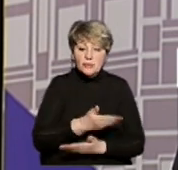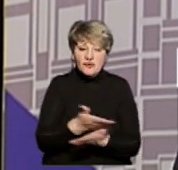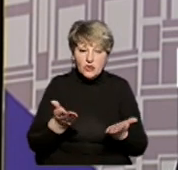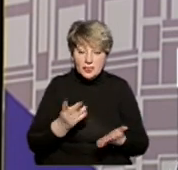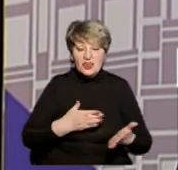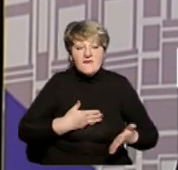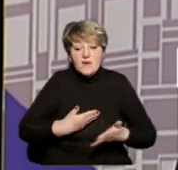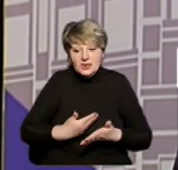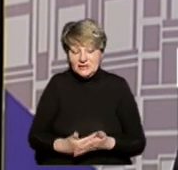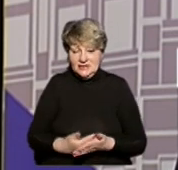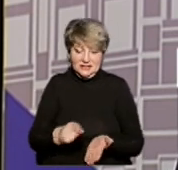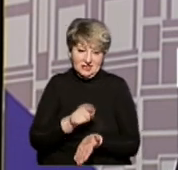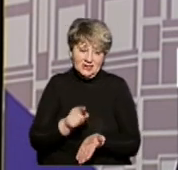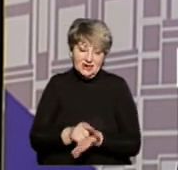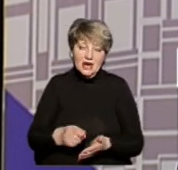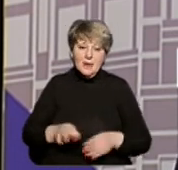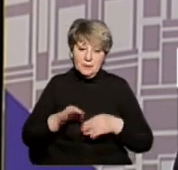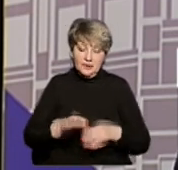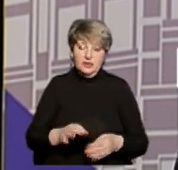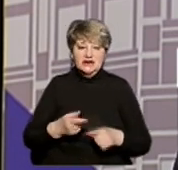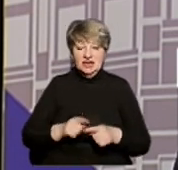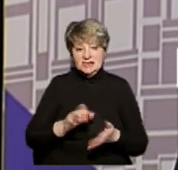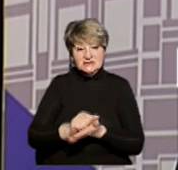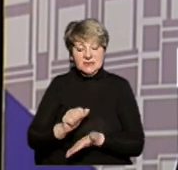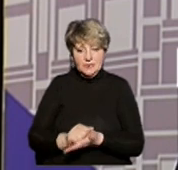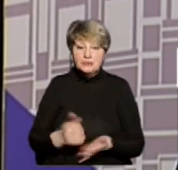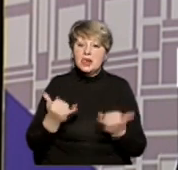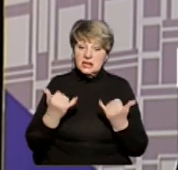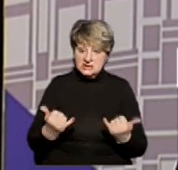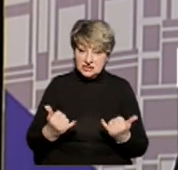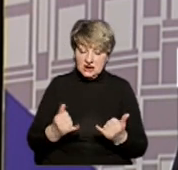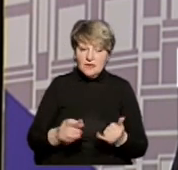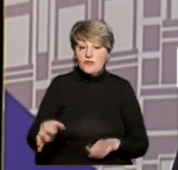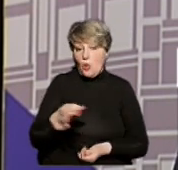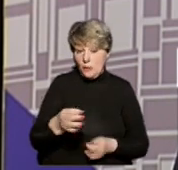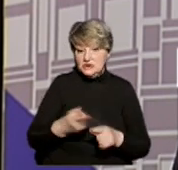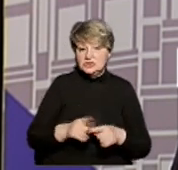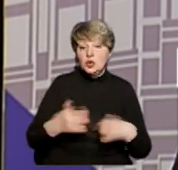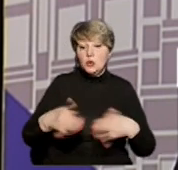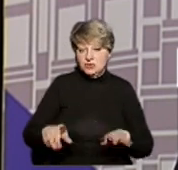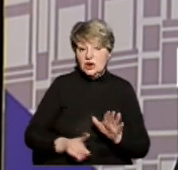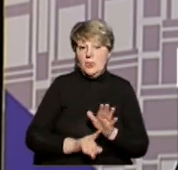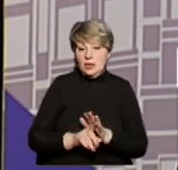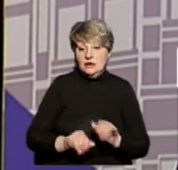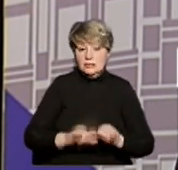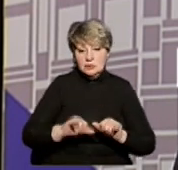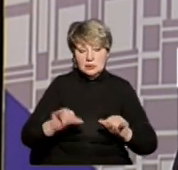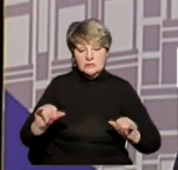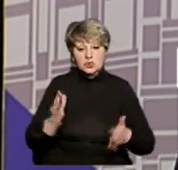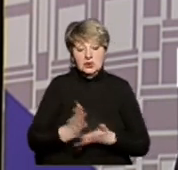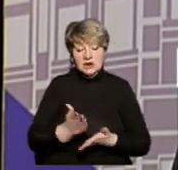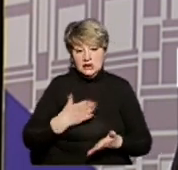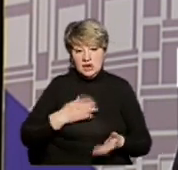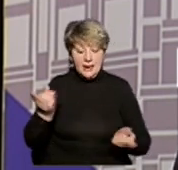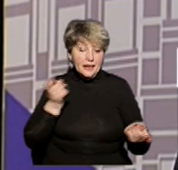на волонтерських засадах проводили з ними заняття. І цей процес наразі в області започатковується. У нас вже є попередня інформація,